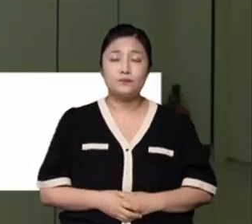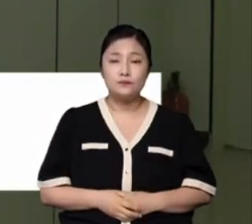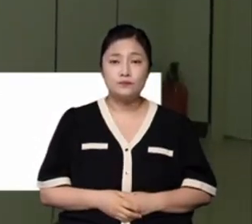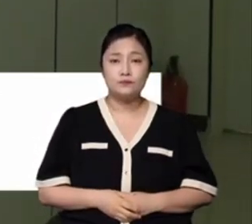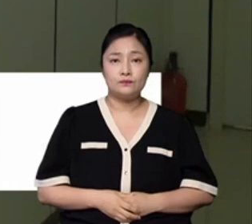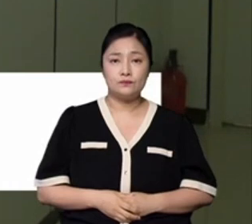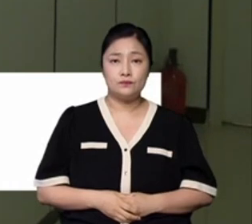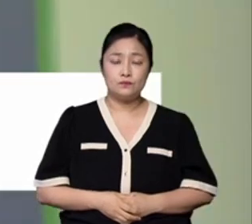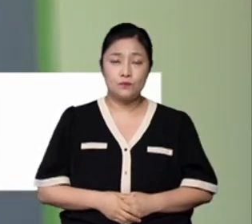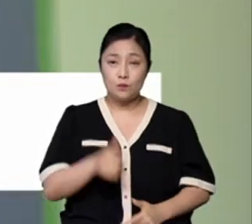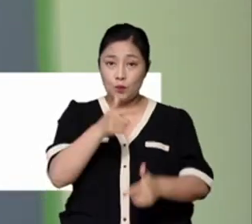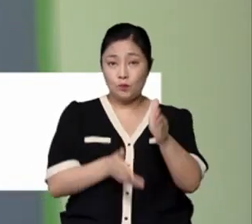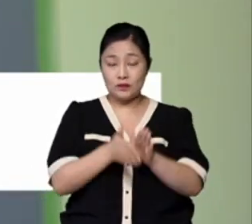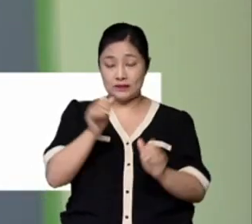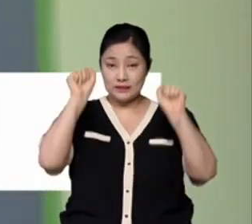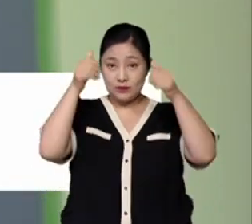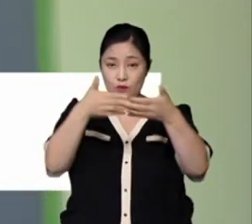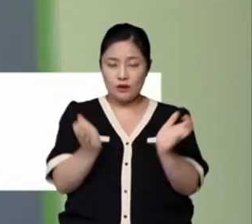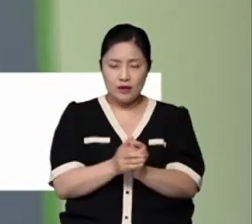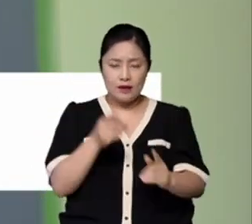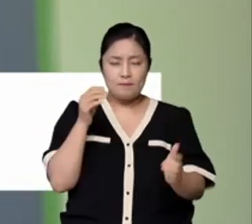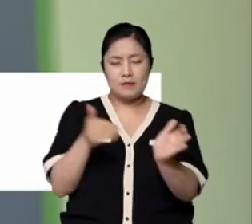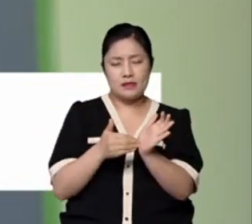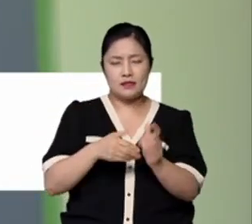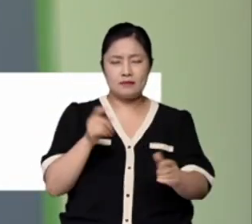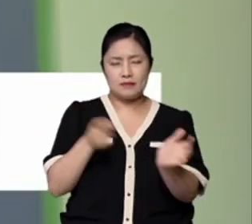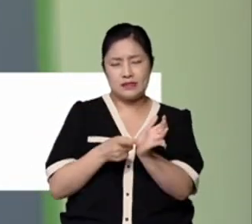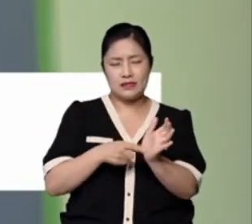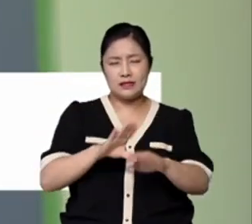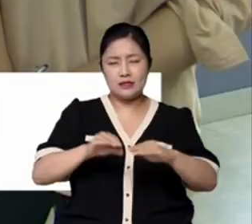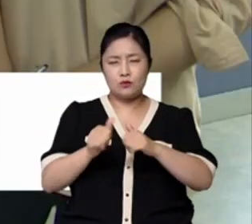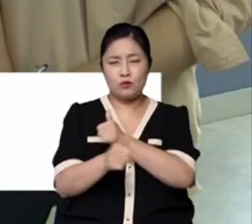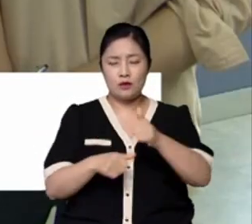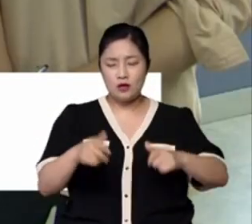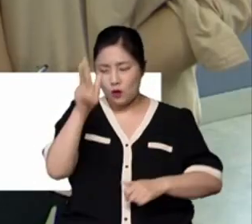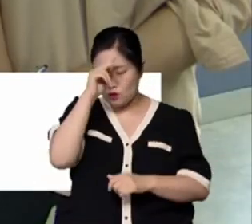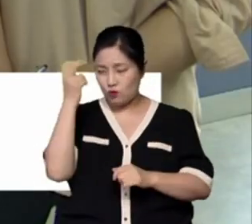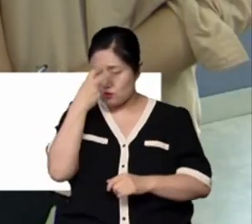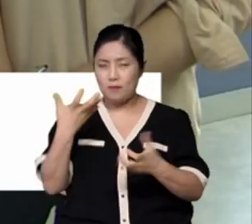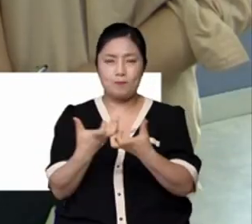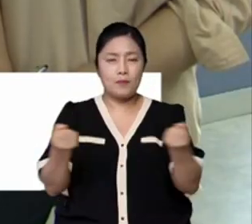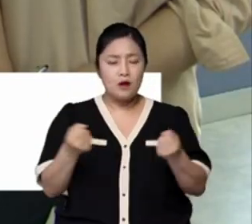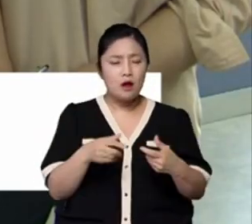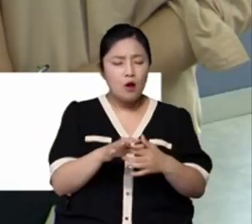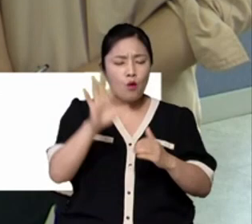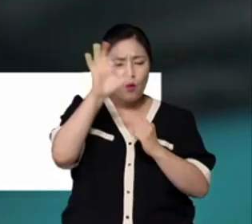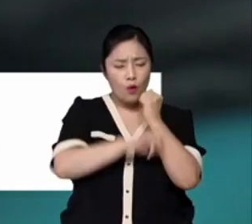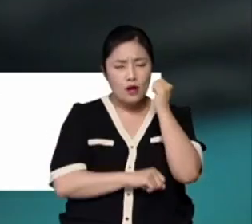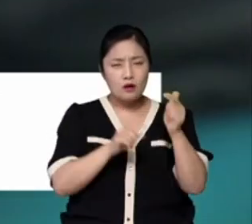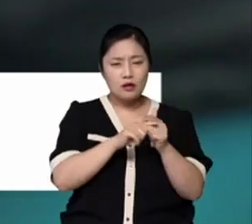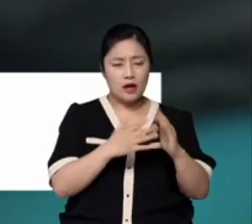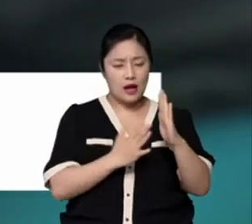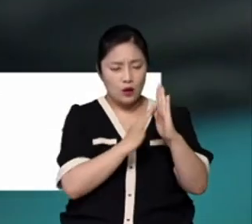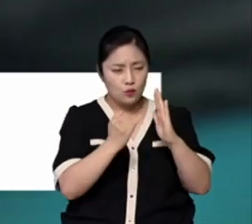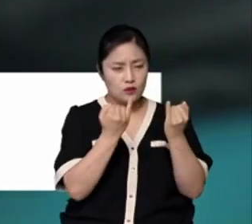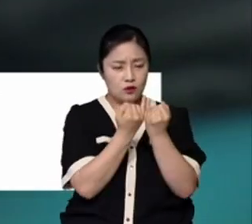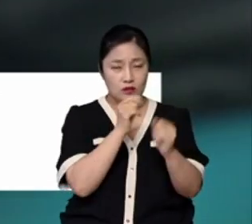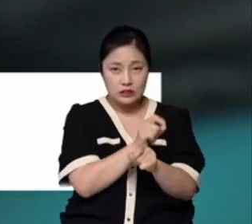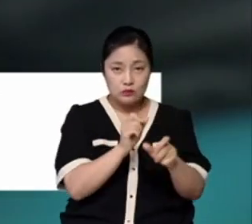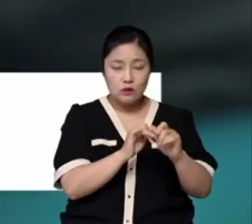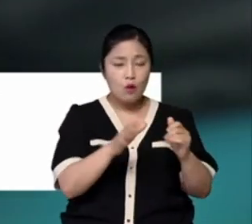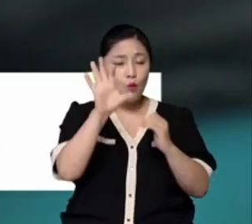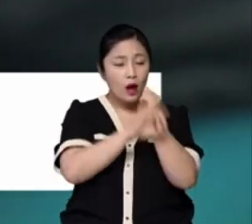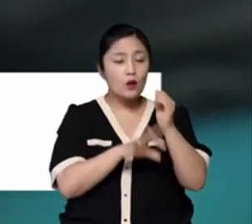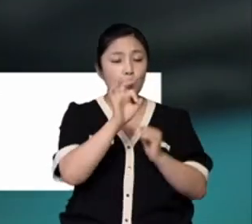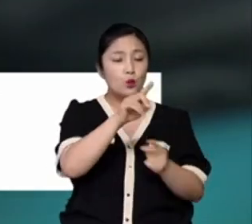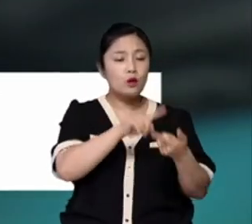있습니다. 목포시 체육회는 비상대책 회의를 열고 경찰 수사와 별도로 횡령 여직원과 가족 등을 상대로